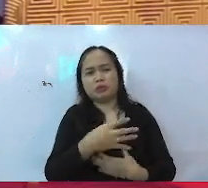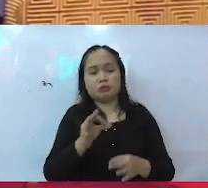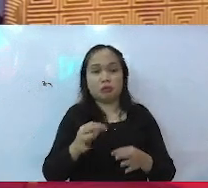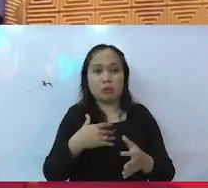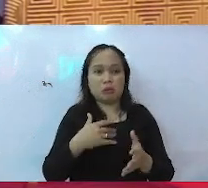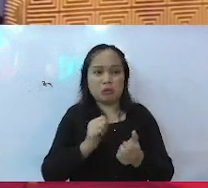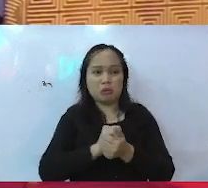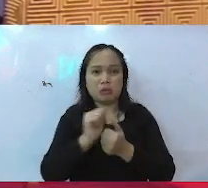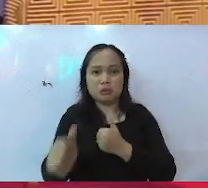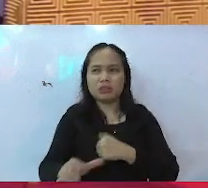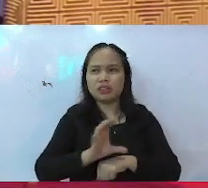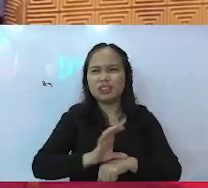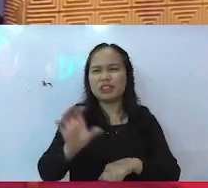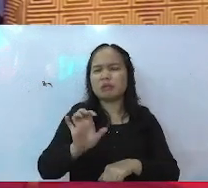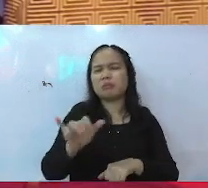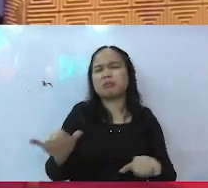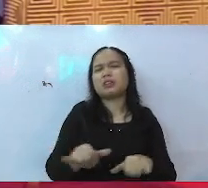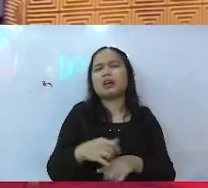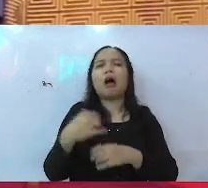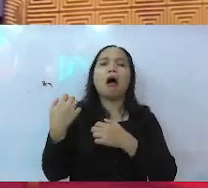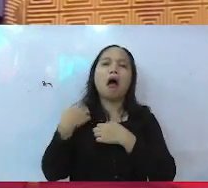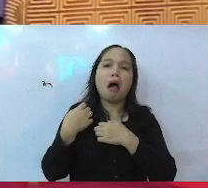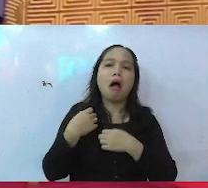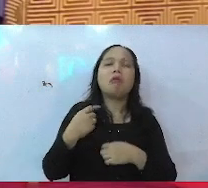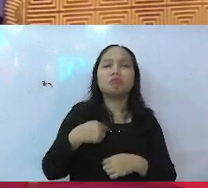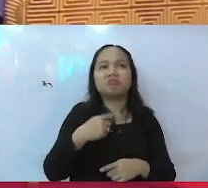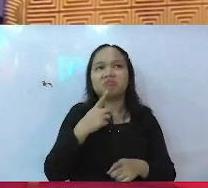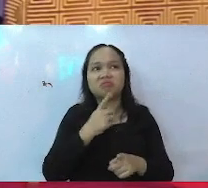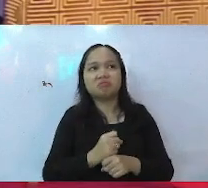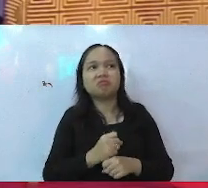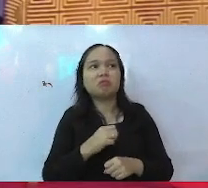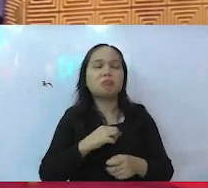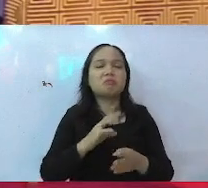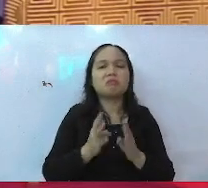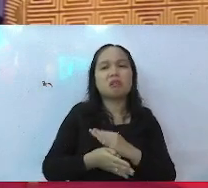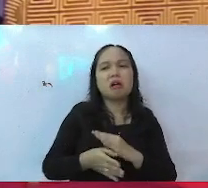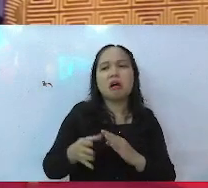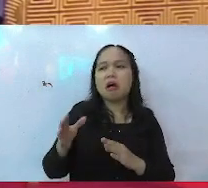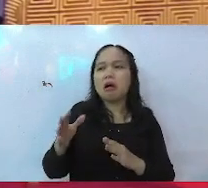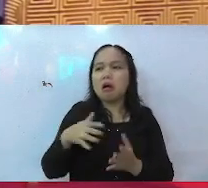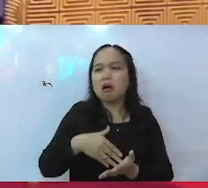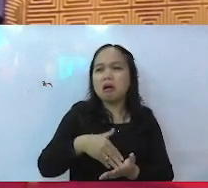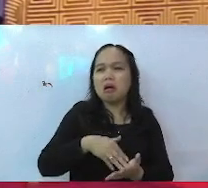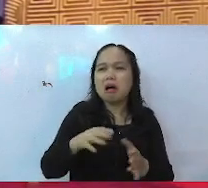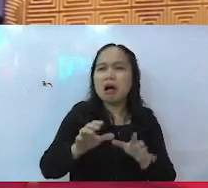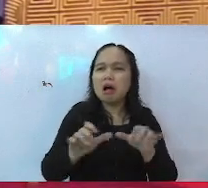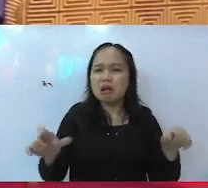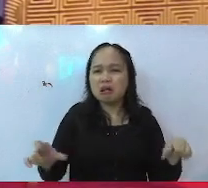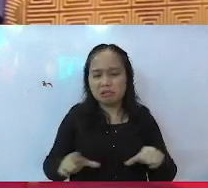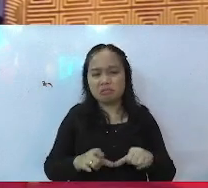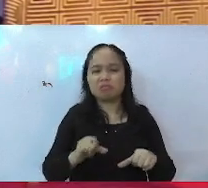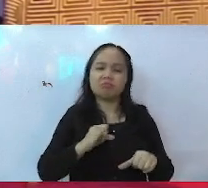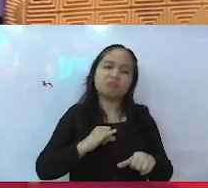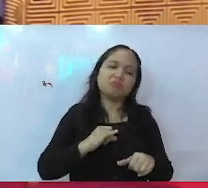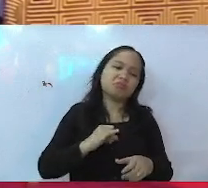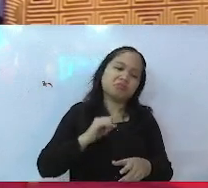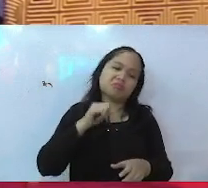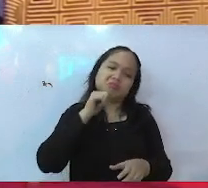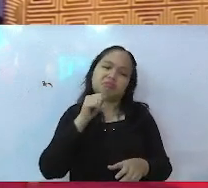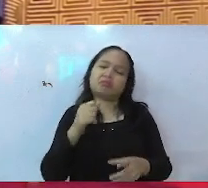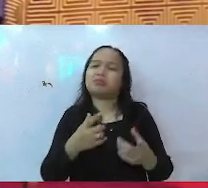ang expectation nila ay Aasahan ko na sigur maglalayo area aasahan na siguro na mag hindi ko na magagampanan